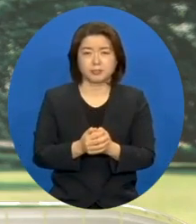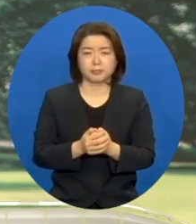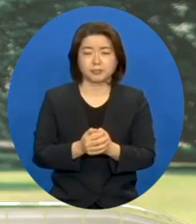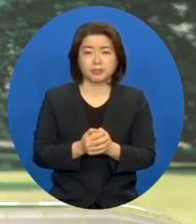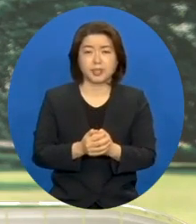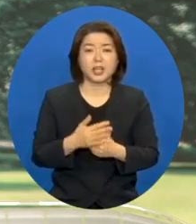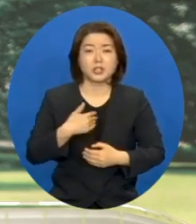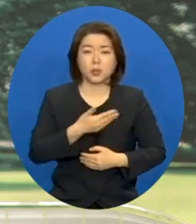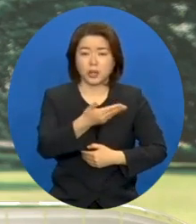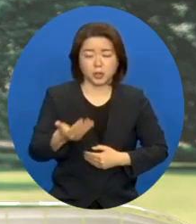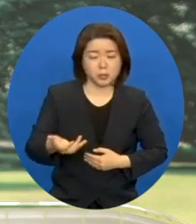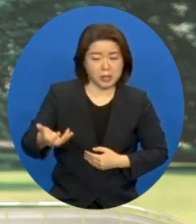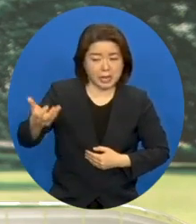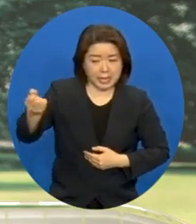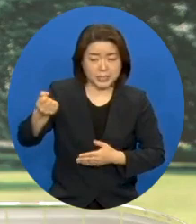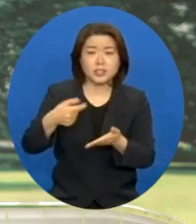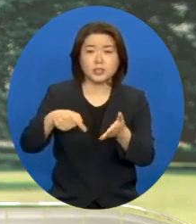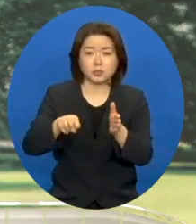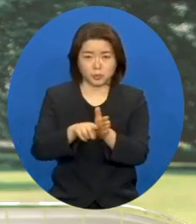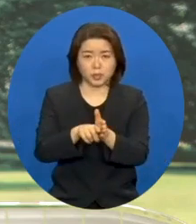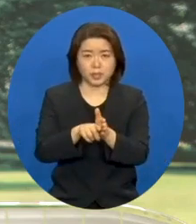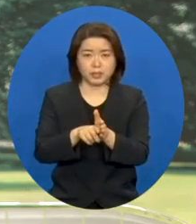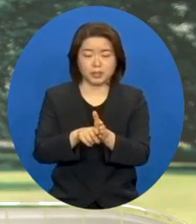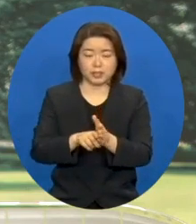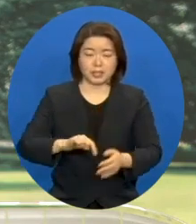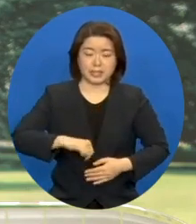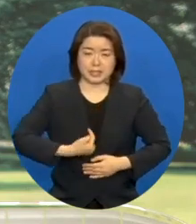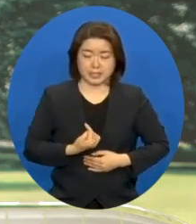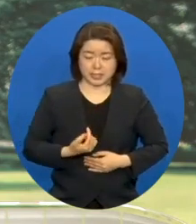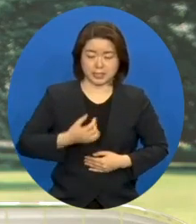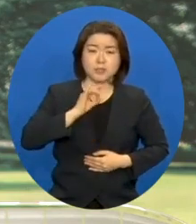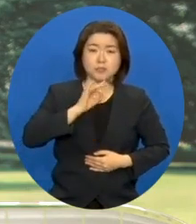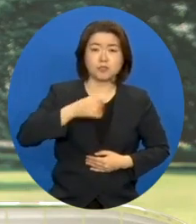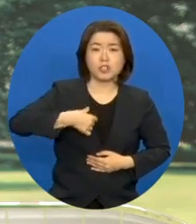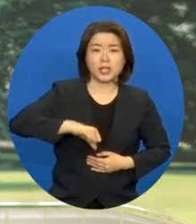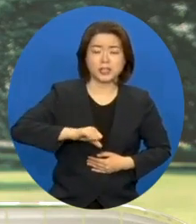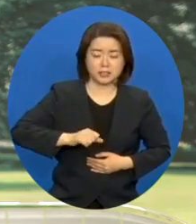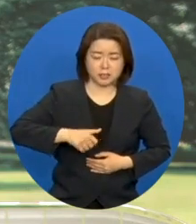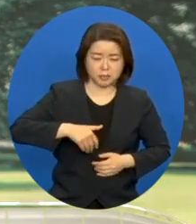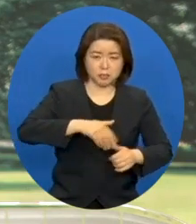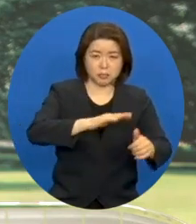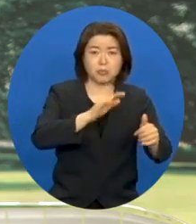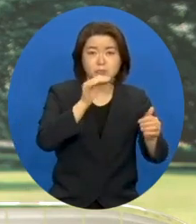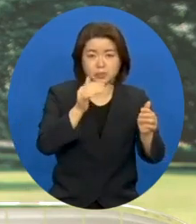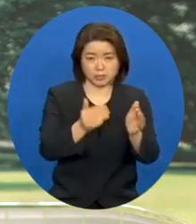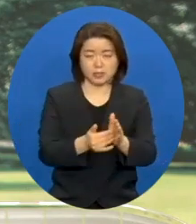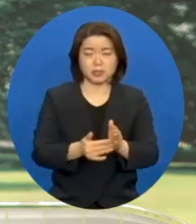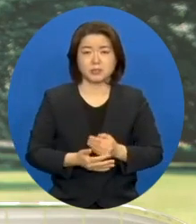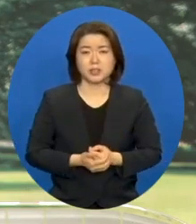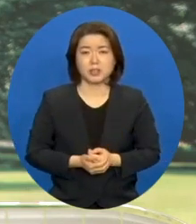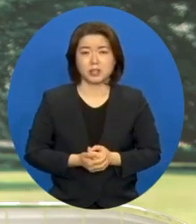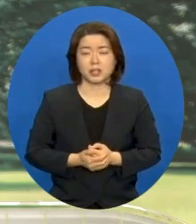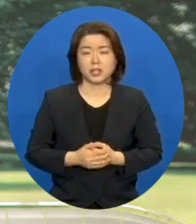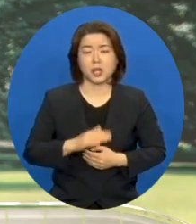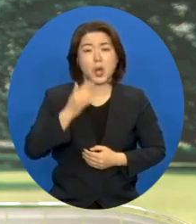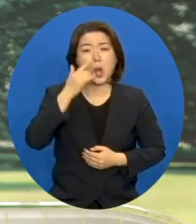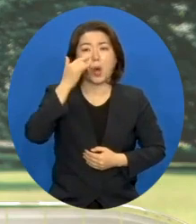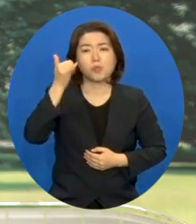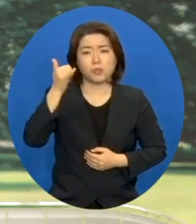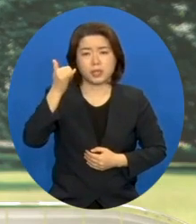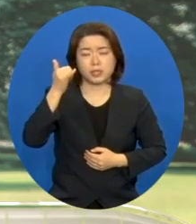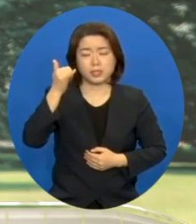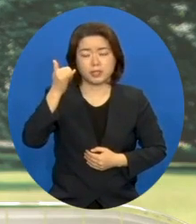저와 여러분을 가지시려고 당신의 독생자를 주셨다는 거예요. 우리 부모님이